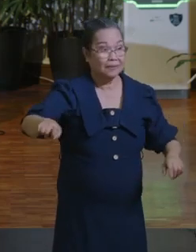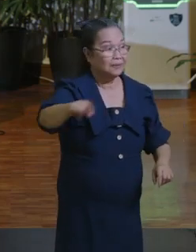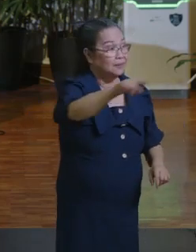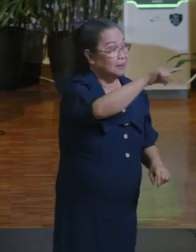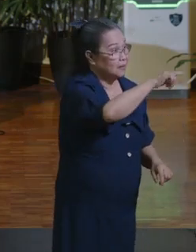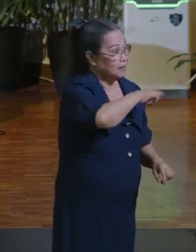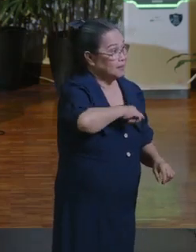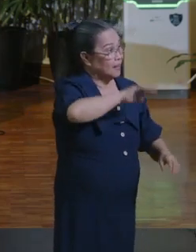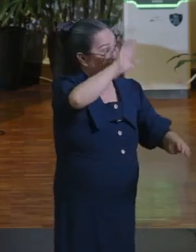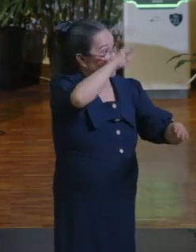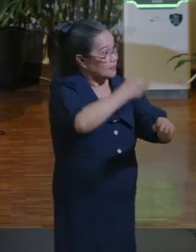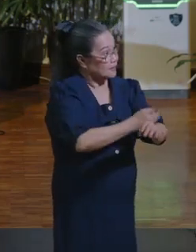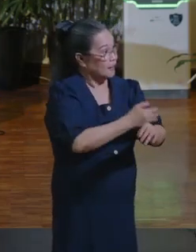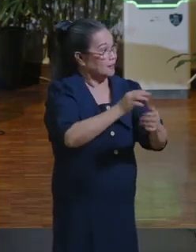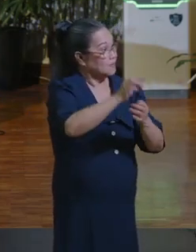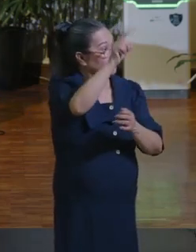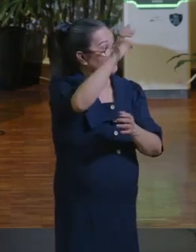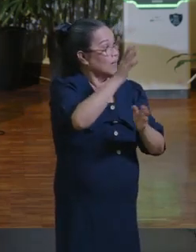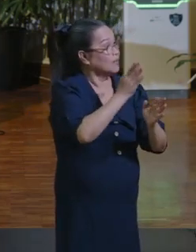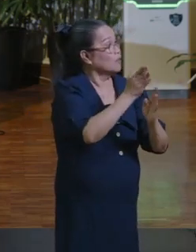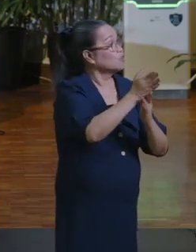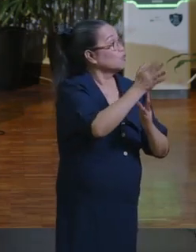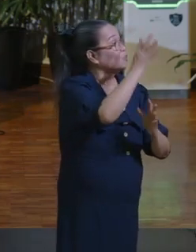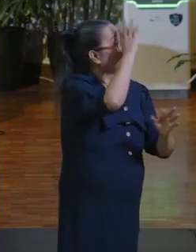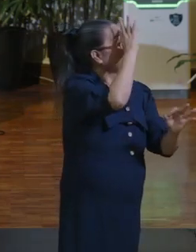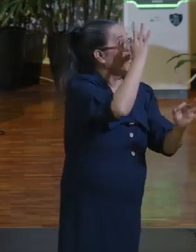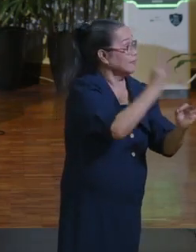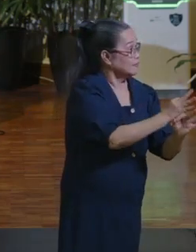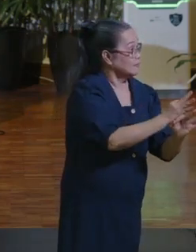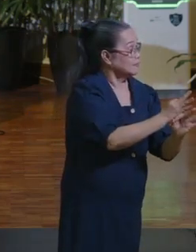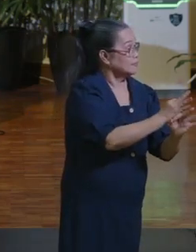all sons of God through faith.